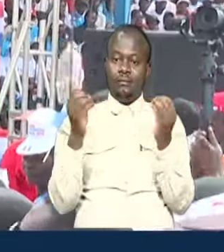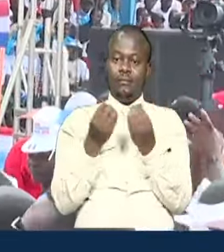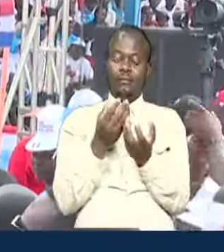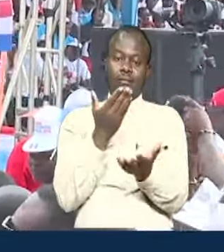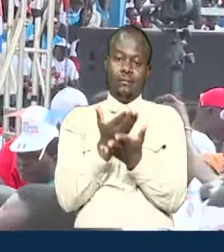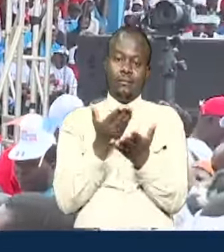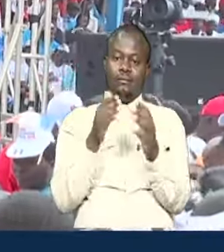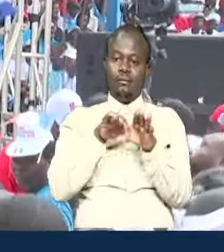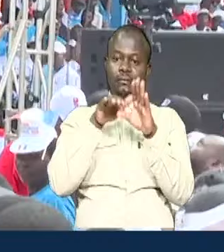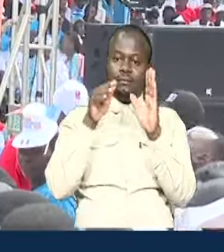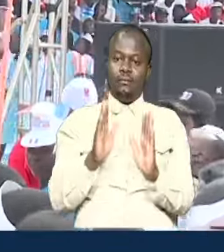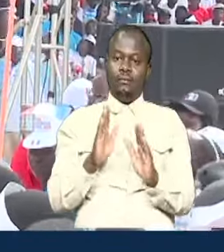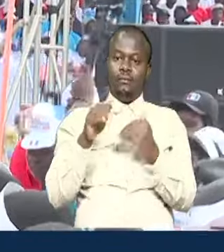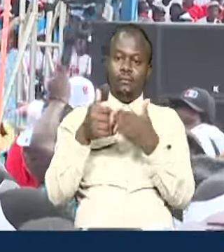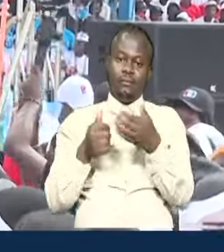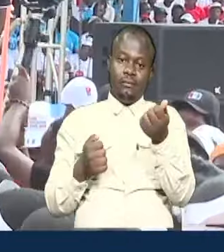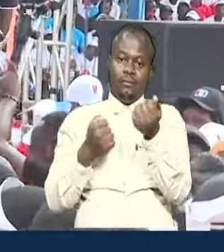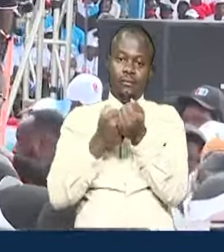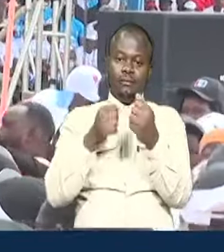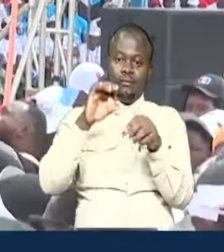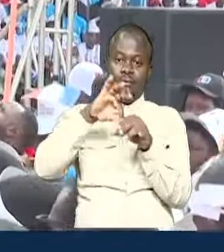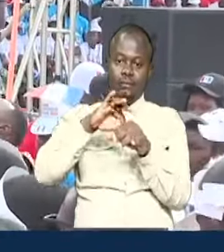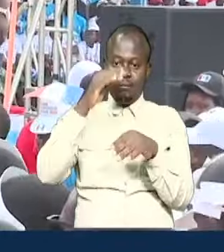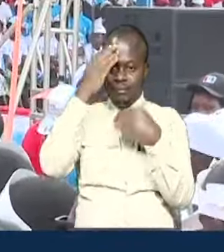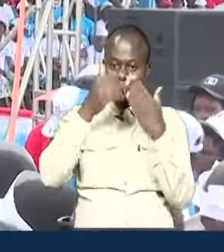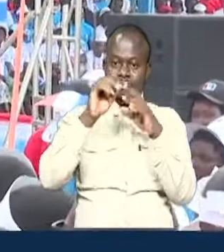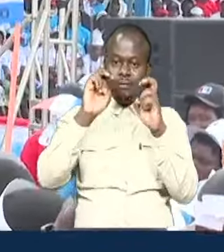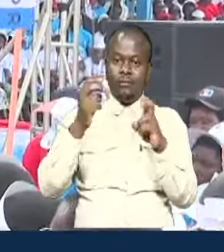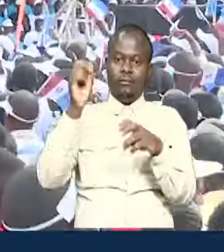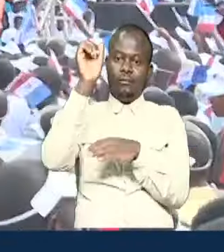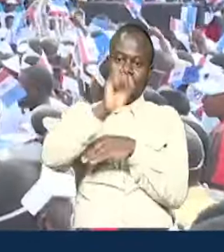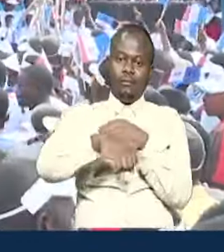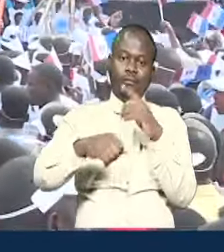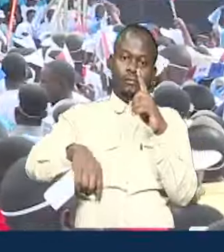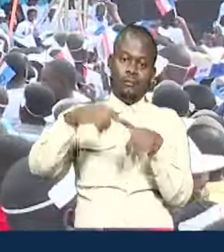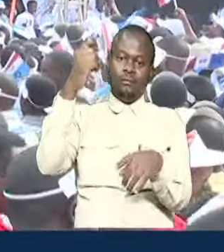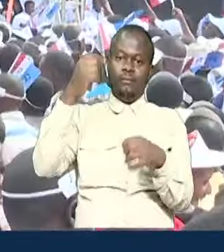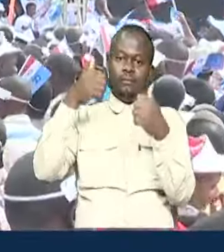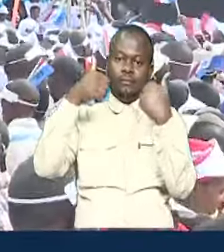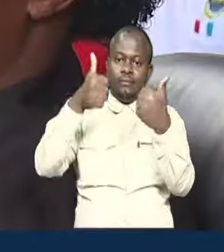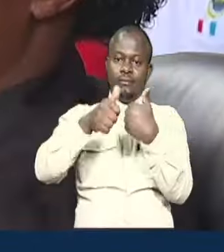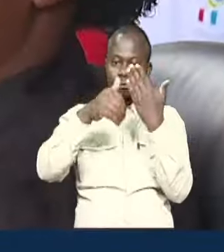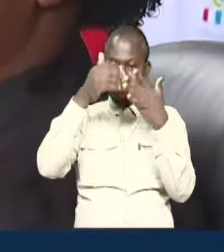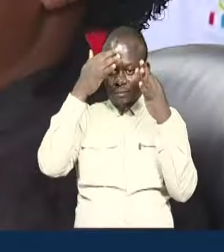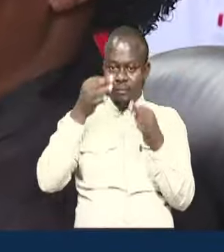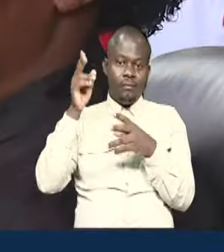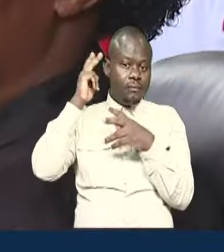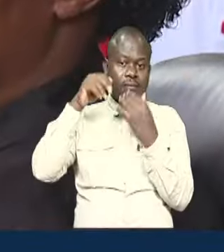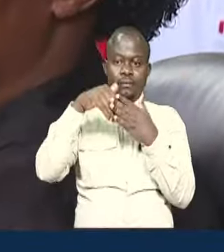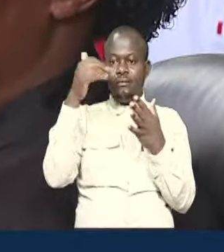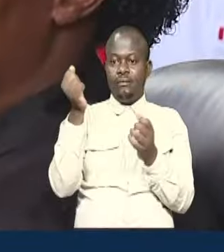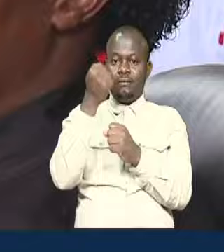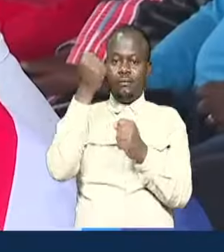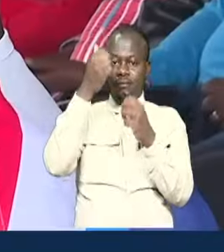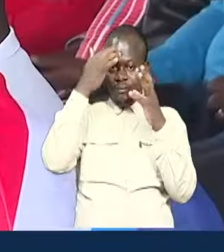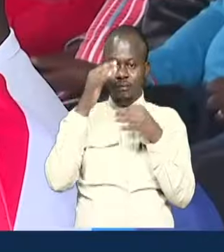basabye abanyamuryango kuzabashyigikira mu matora kugira ngo barushaho kwesa imihigo biyemeje. Abumvise imigabo n'imigambi y'abo